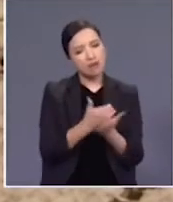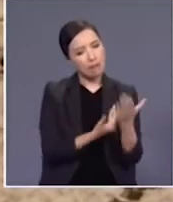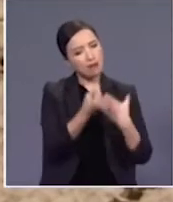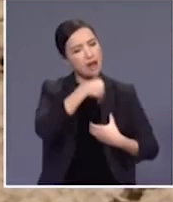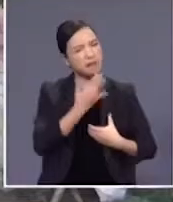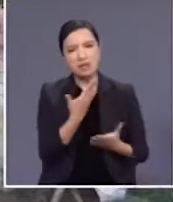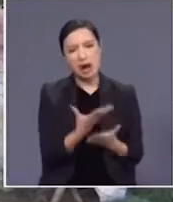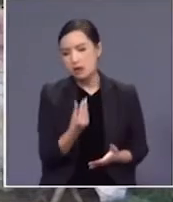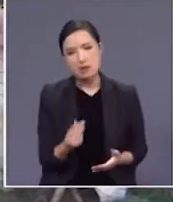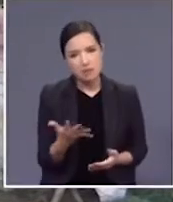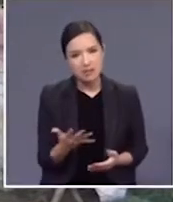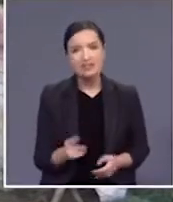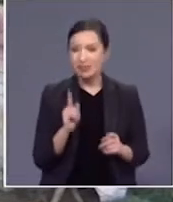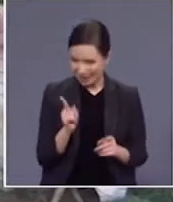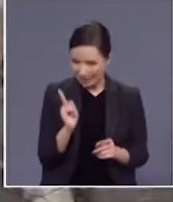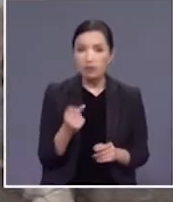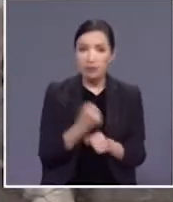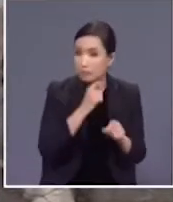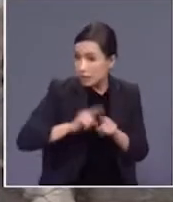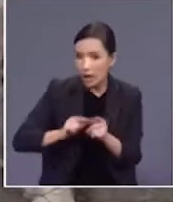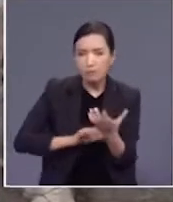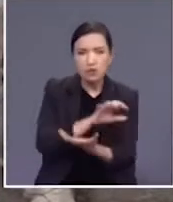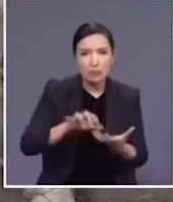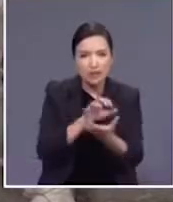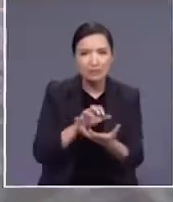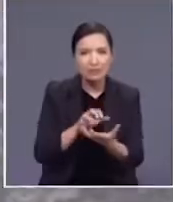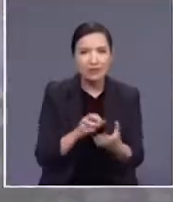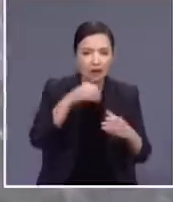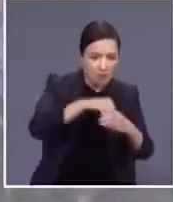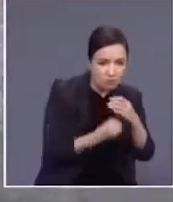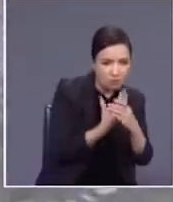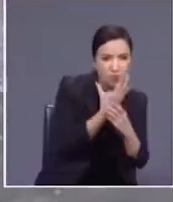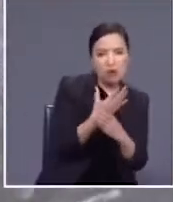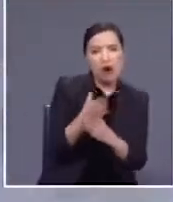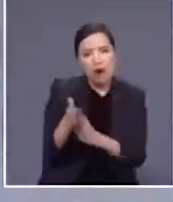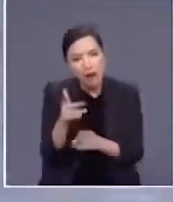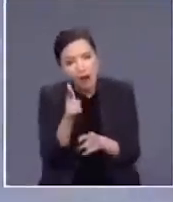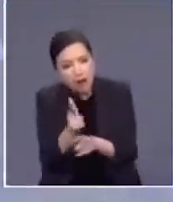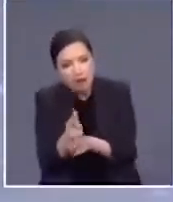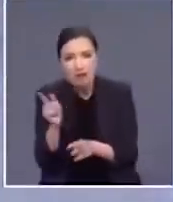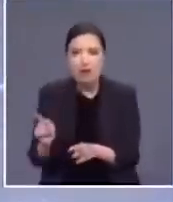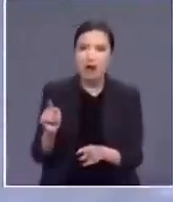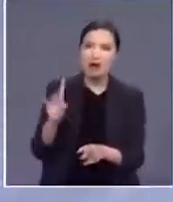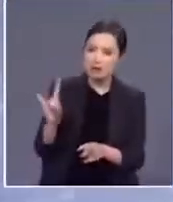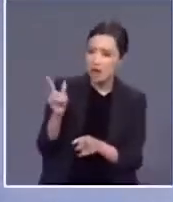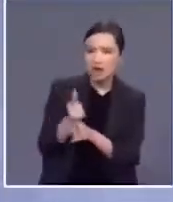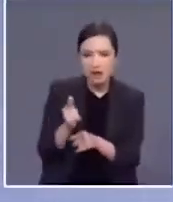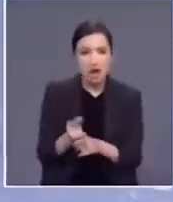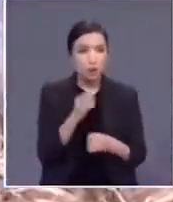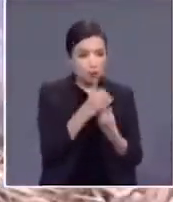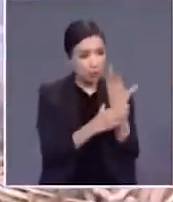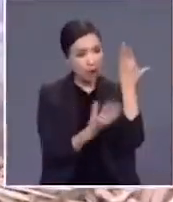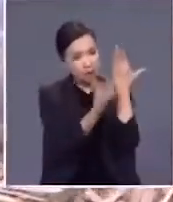ไม่เหลือเงินเราจะต้องทำหลายๆอย่างประกอบกันนะครับเพื่อจะได้เลี้ยงดูตัวเองได้ในระหว่างที่สัตว์ยังไม่โตหรือต้นไม้ยังไม่ออกผ